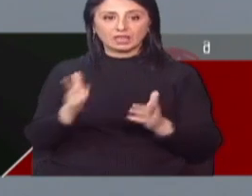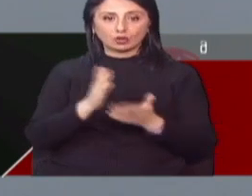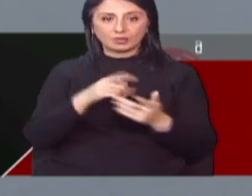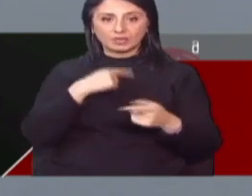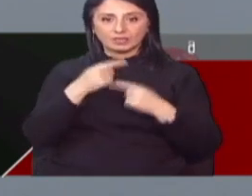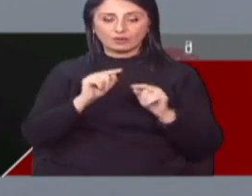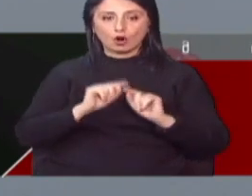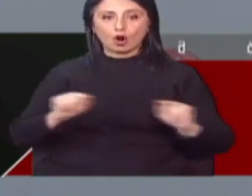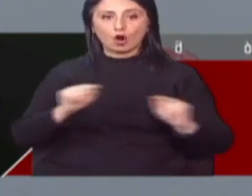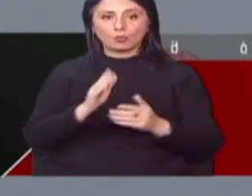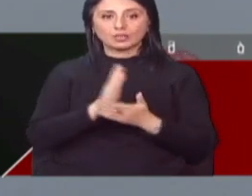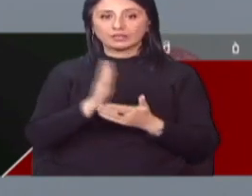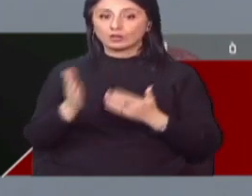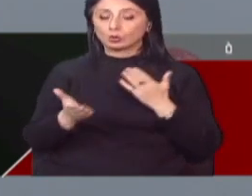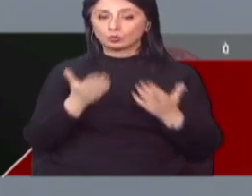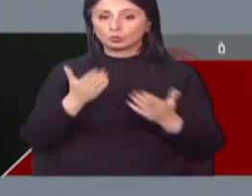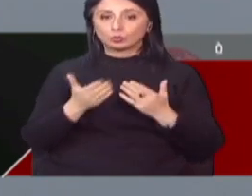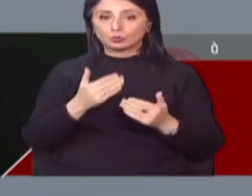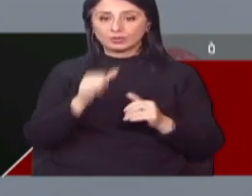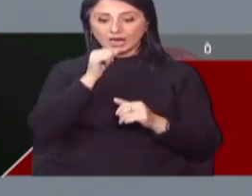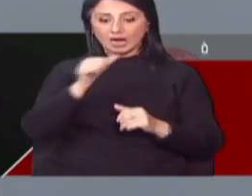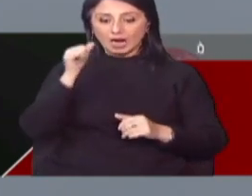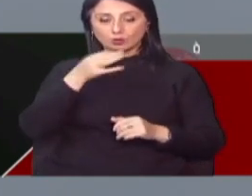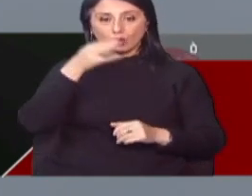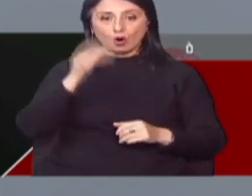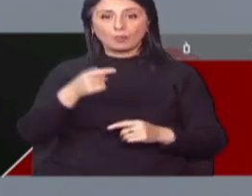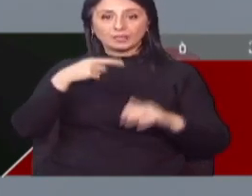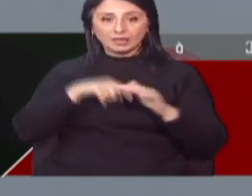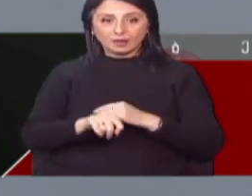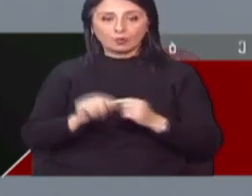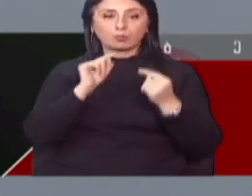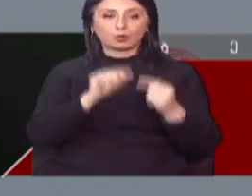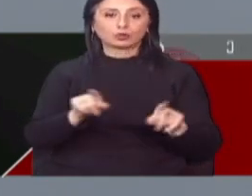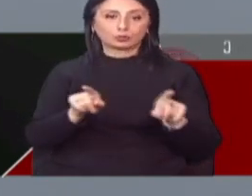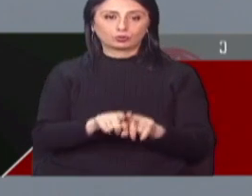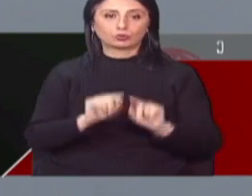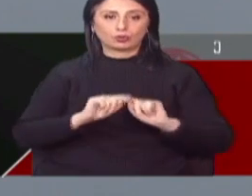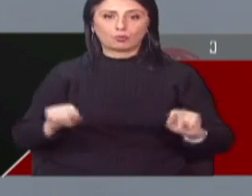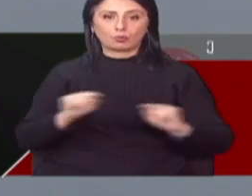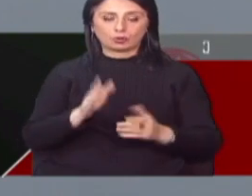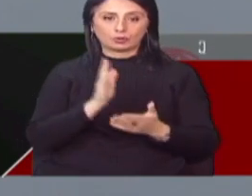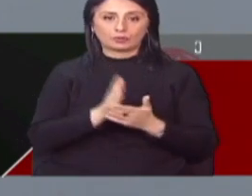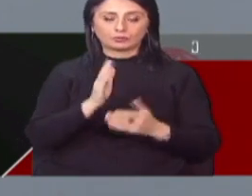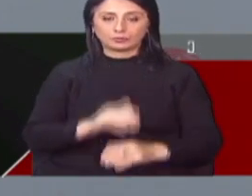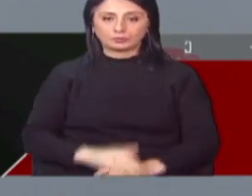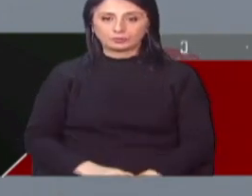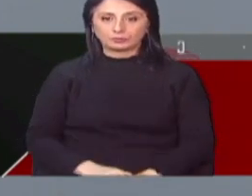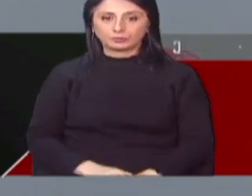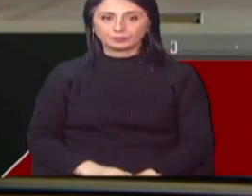gamot cam sa opoziții snațali tunca, ca su lițles gamot stile bizgamo pretenzebi opozițiur partei epsa caut.